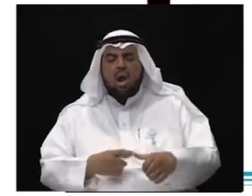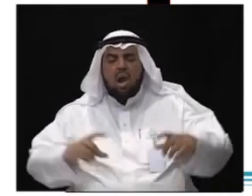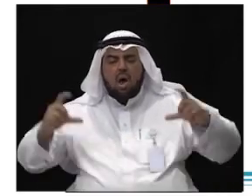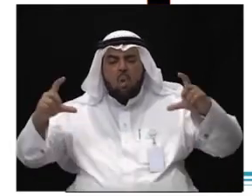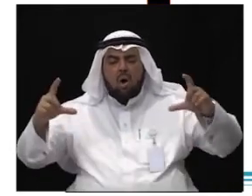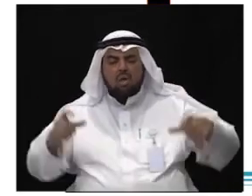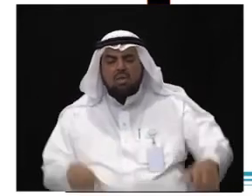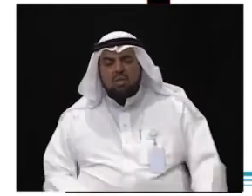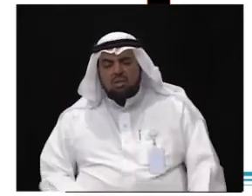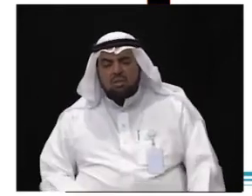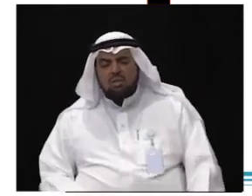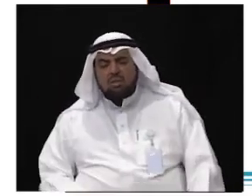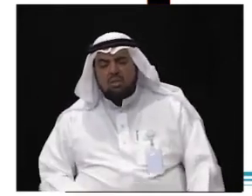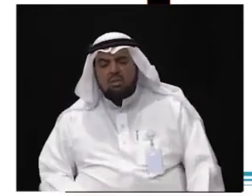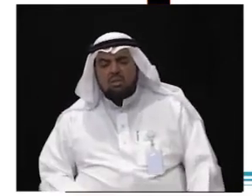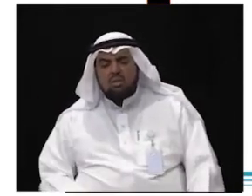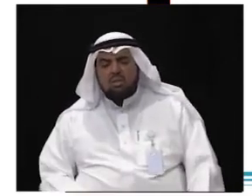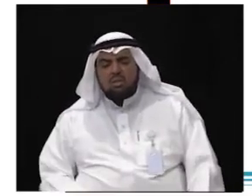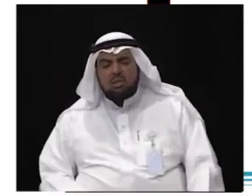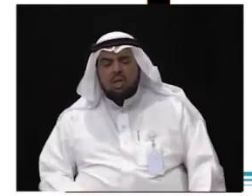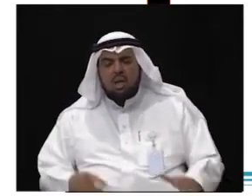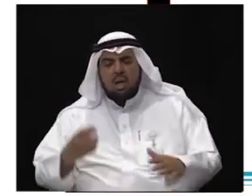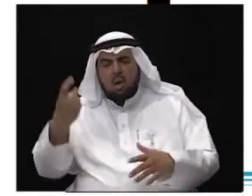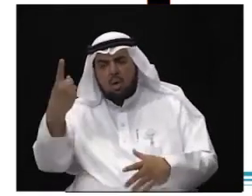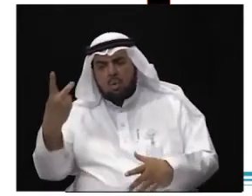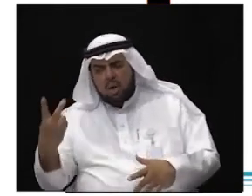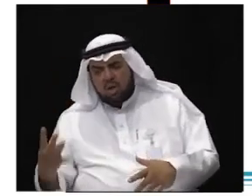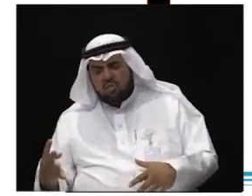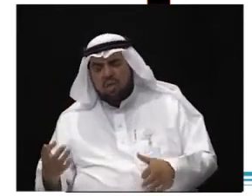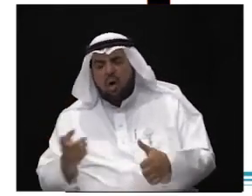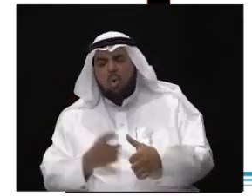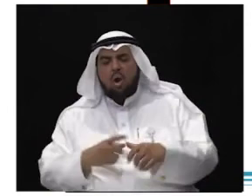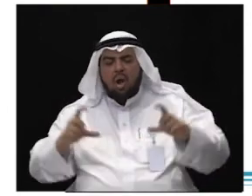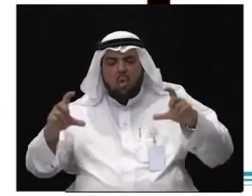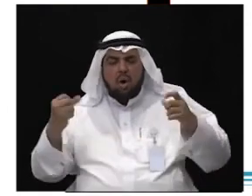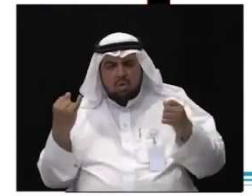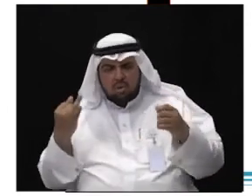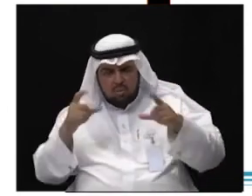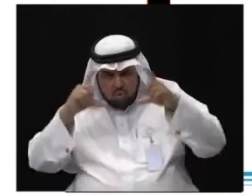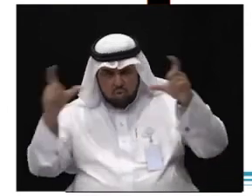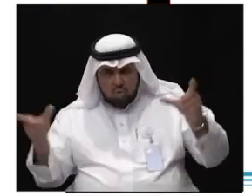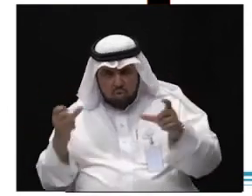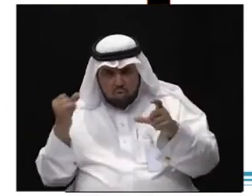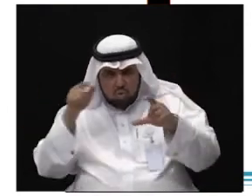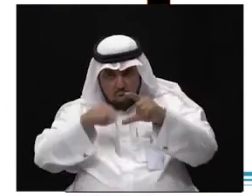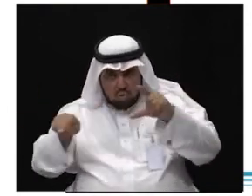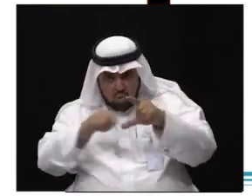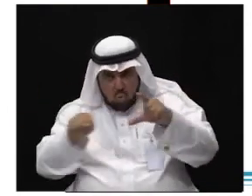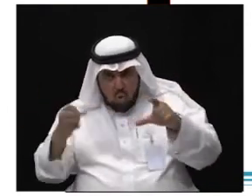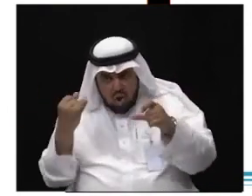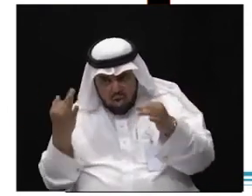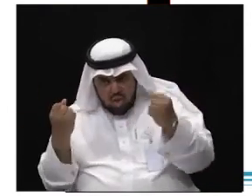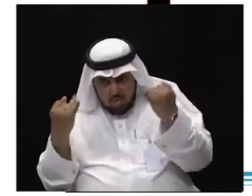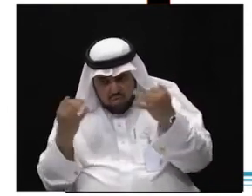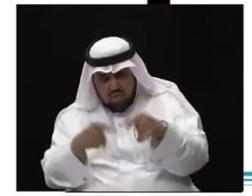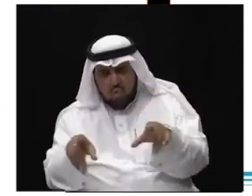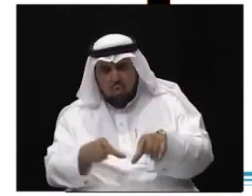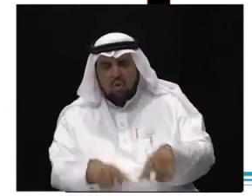ممتاز. أولا الأولوية للأقواس، وبالتالي نقوم بتنفيذ